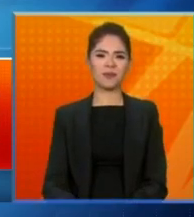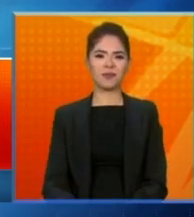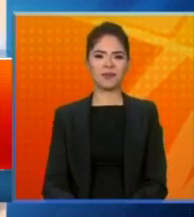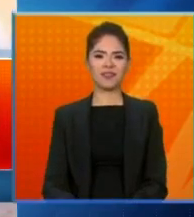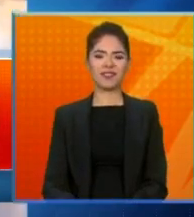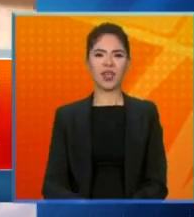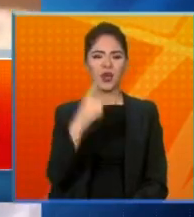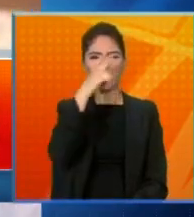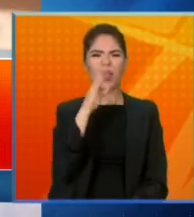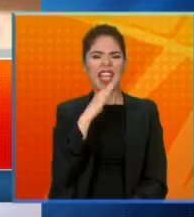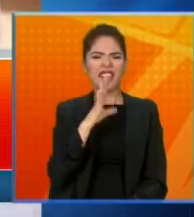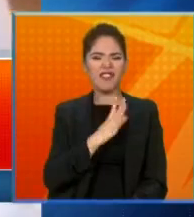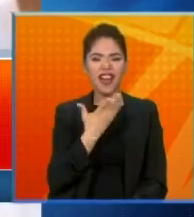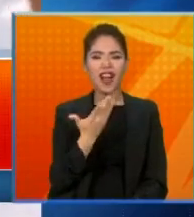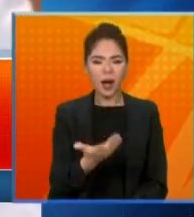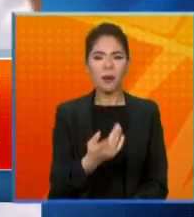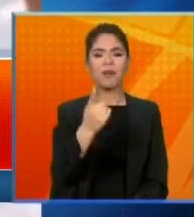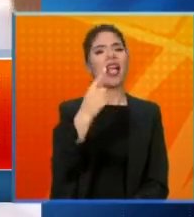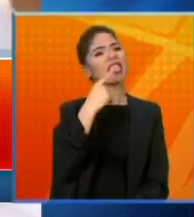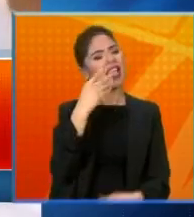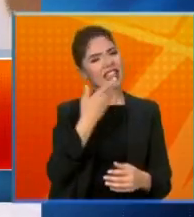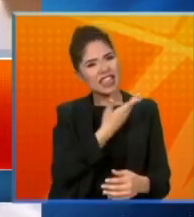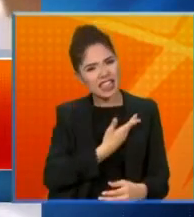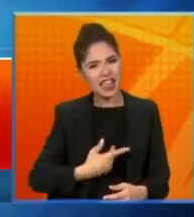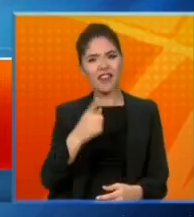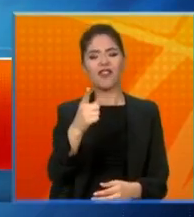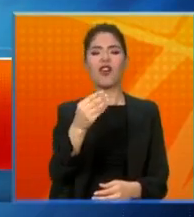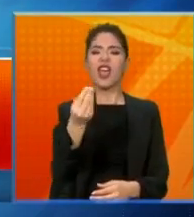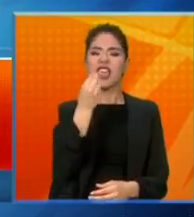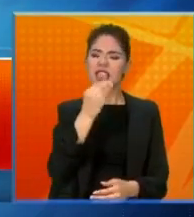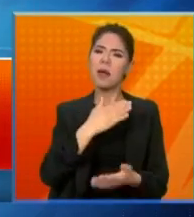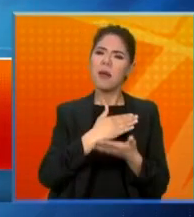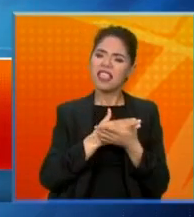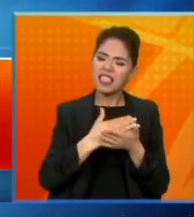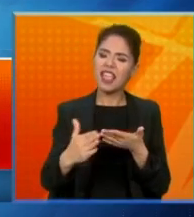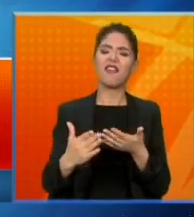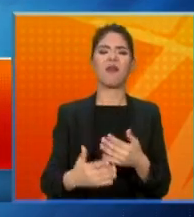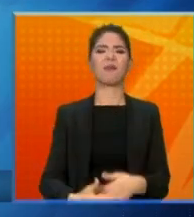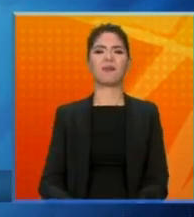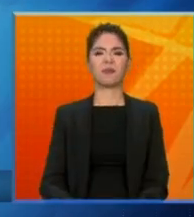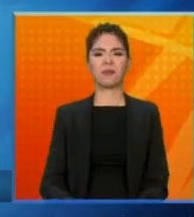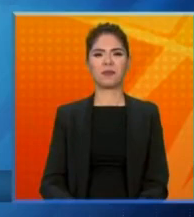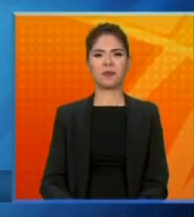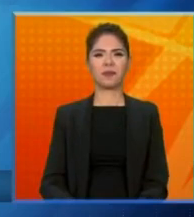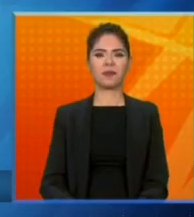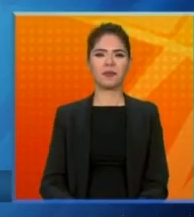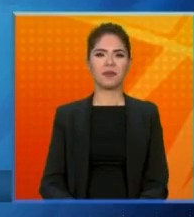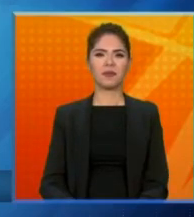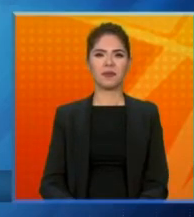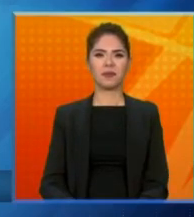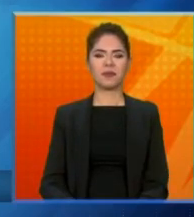Yüzünü ekşitiyor ama... Tadı çok hoşuna gitmiş olacak ki mini kafacan yemelere doyamıyor.